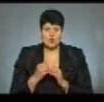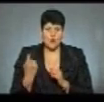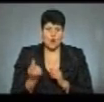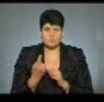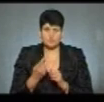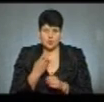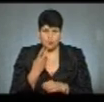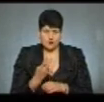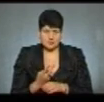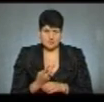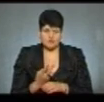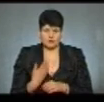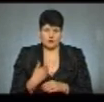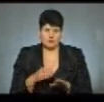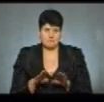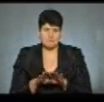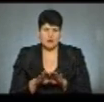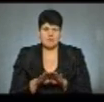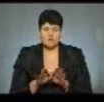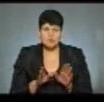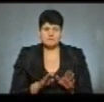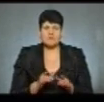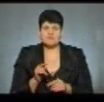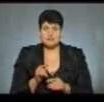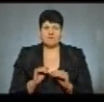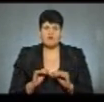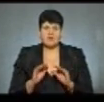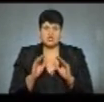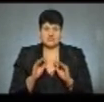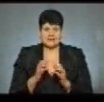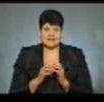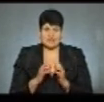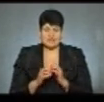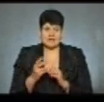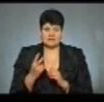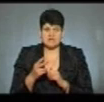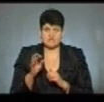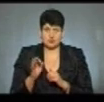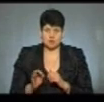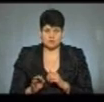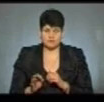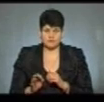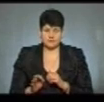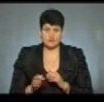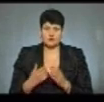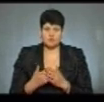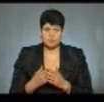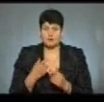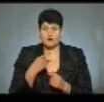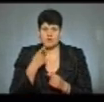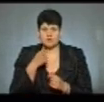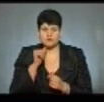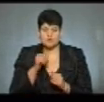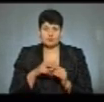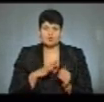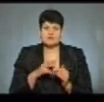середньообласного показника, до якого ми прирівнюємо, відповідно, він вищий середнього показника на 20%. Тобто, як ми говорили вчора, що він був